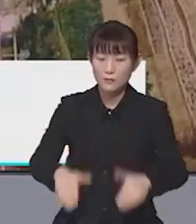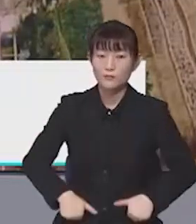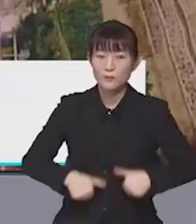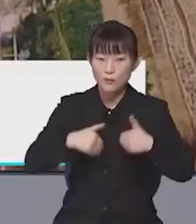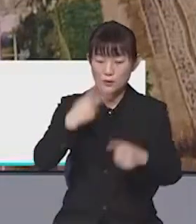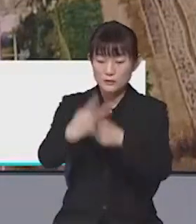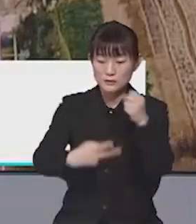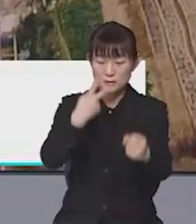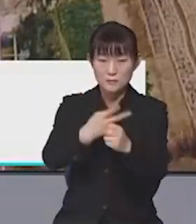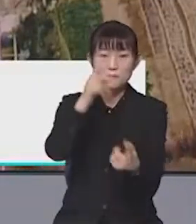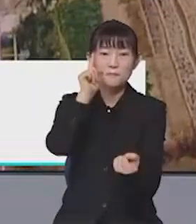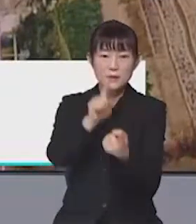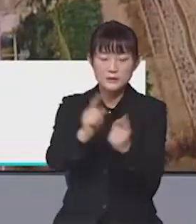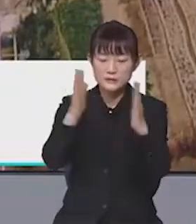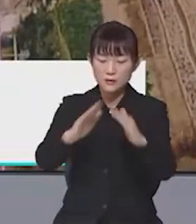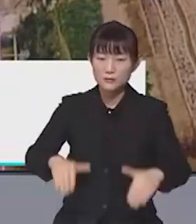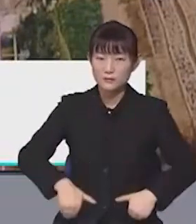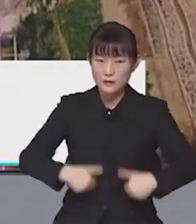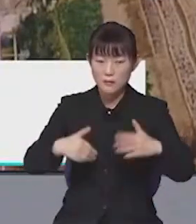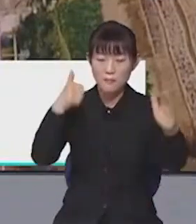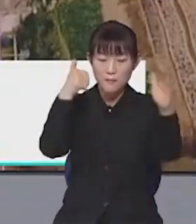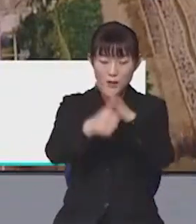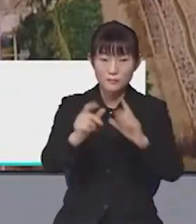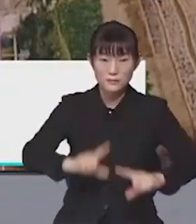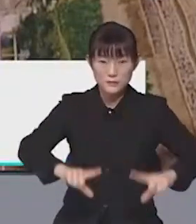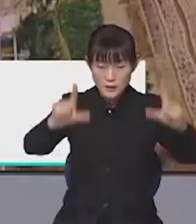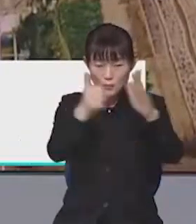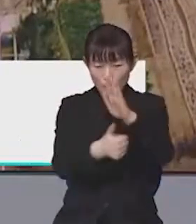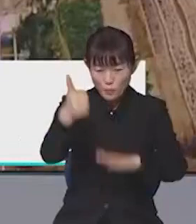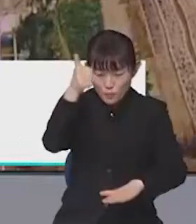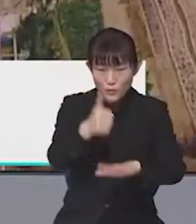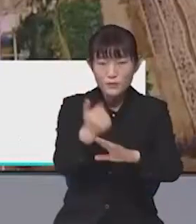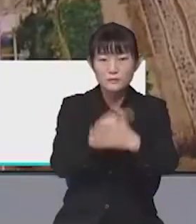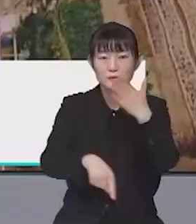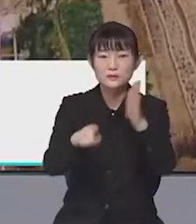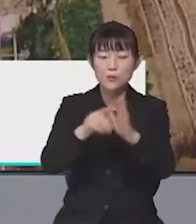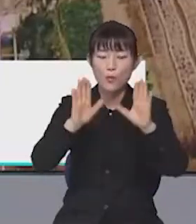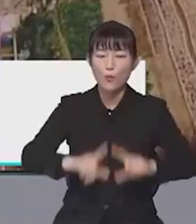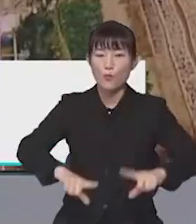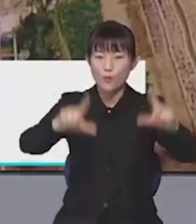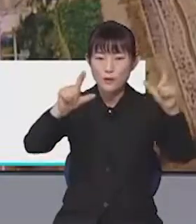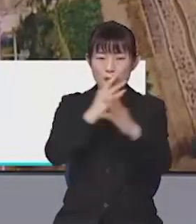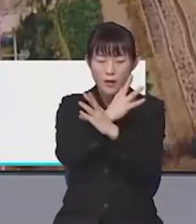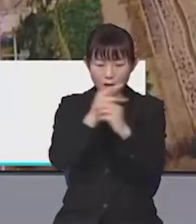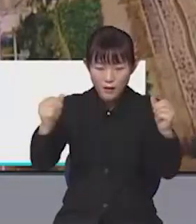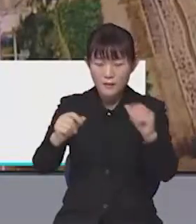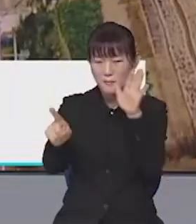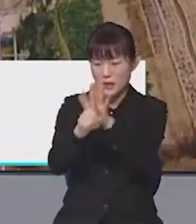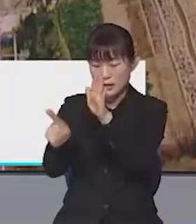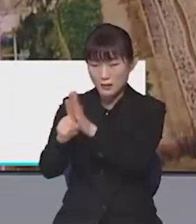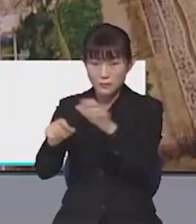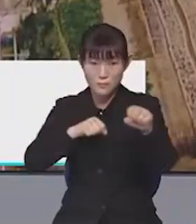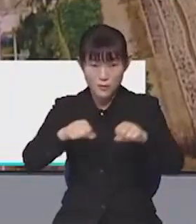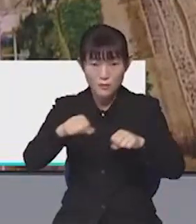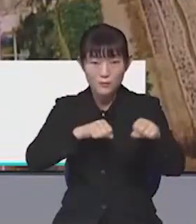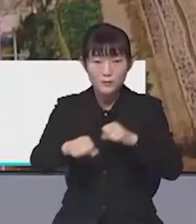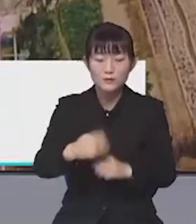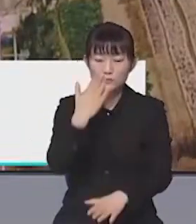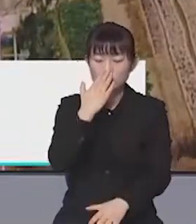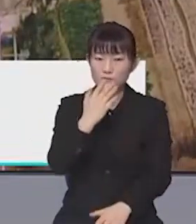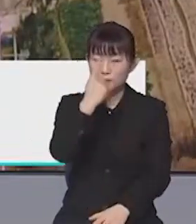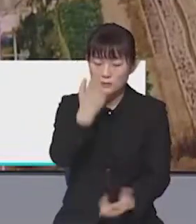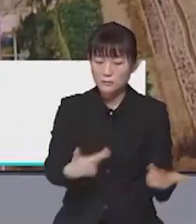전라남도가 2년 차를 맞는 전남 방문의 해 성공을 위해 올 한 해 다양한 관광 마케팅에 나섭니다.